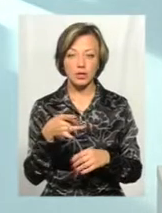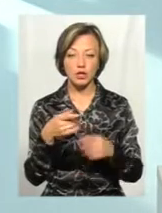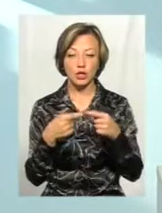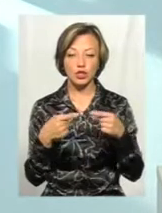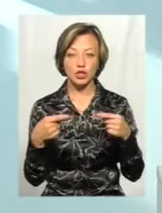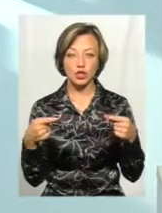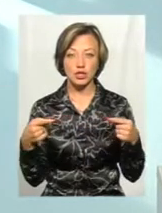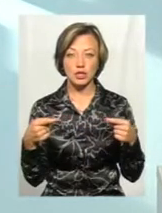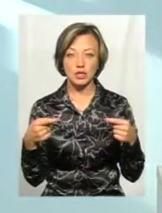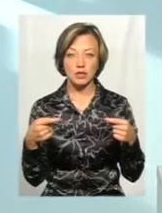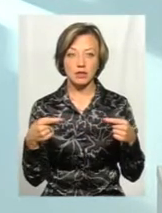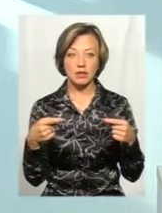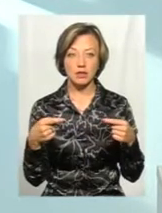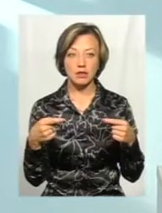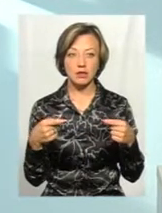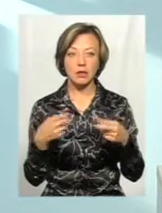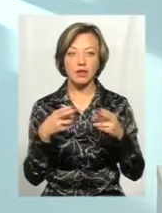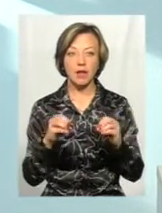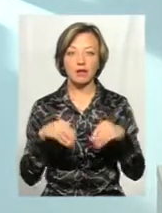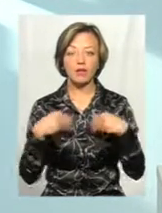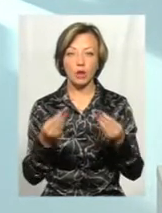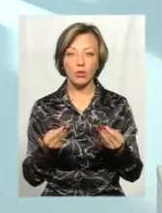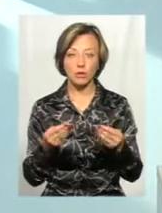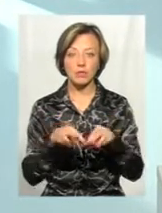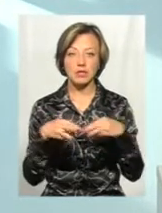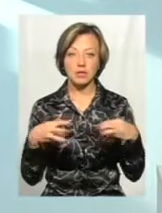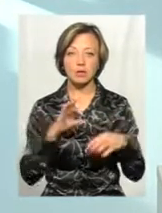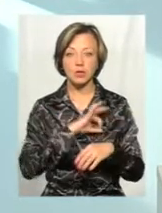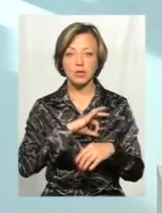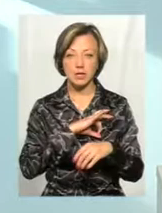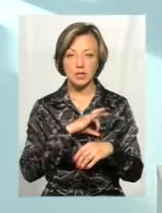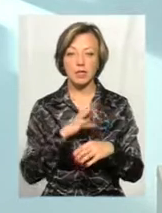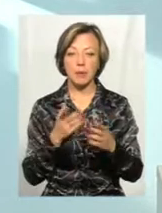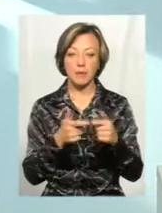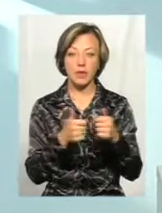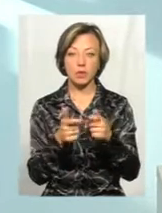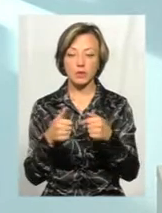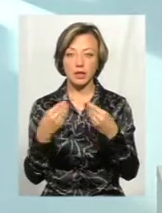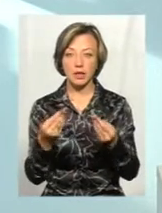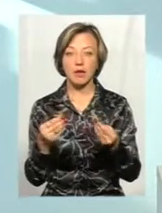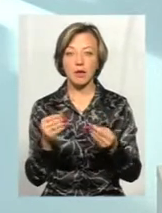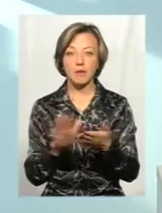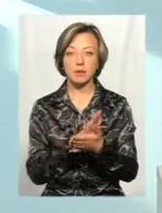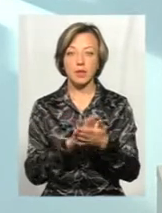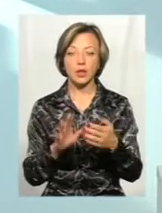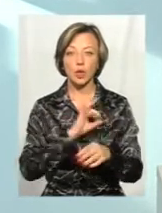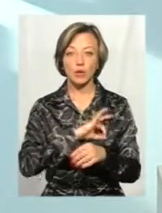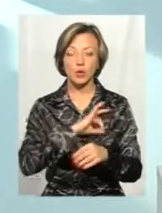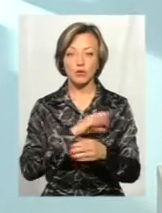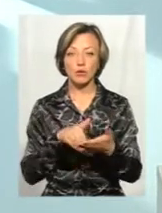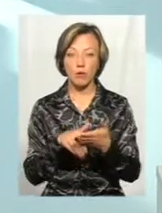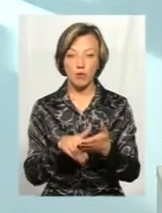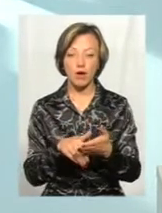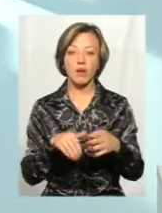інші міста, де надають Міністерство юстиції, є підрозділи надання безоплатної вторинної правової допомоги, де